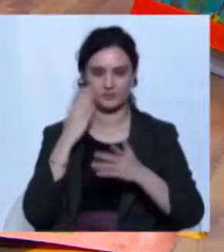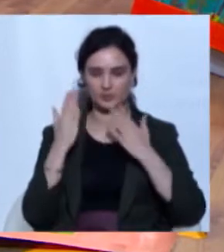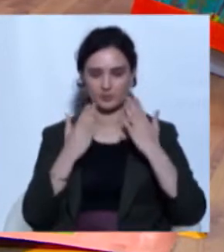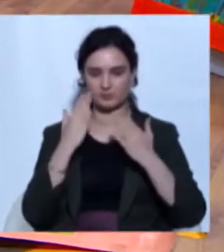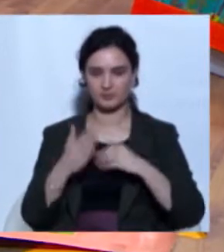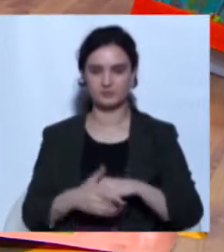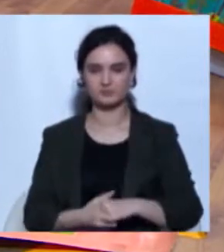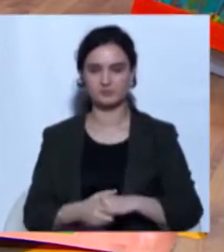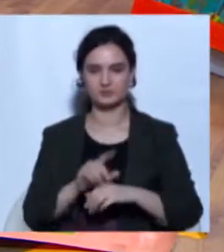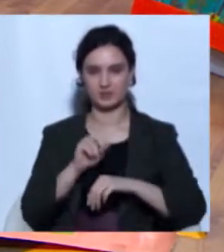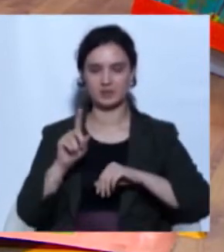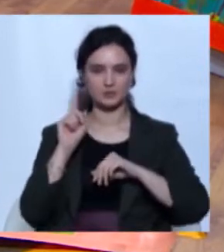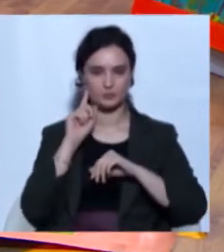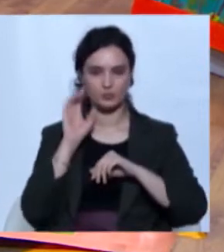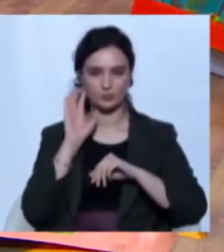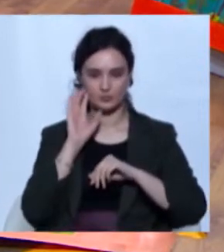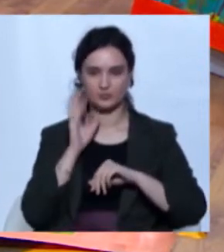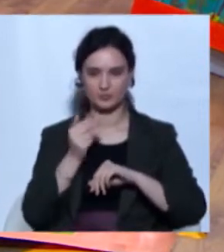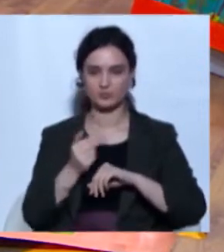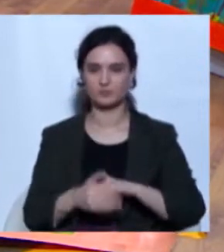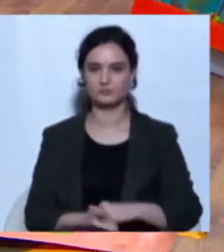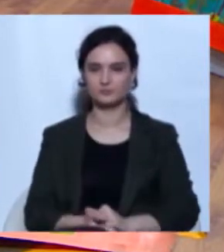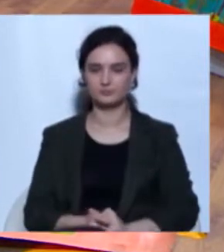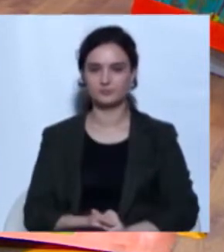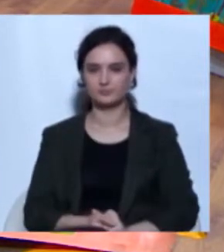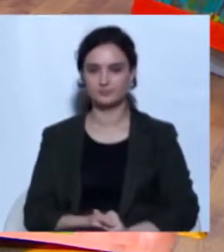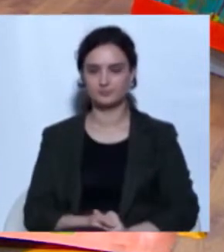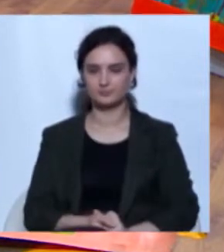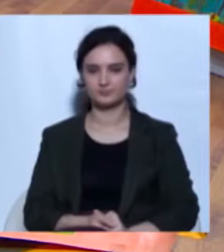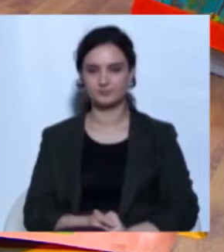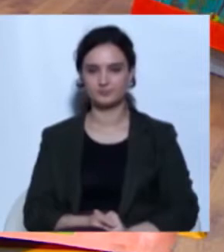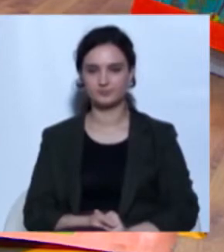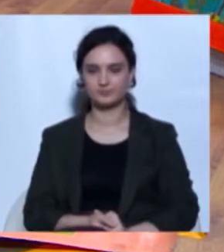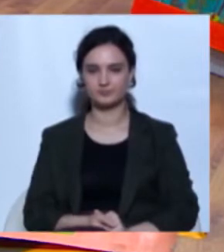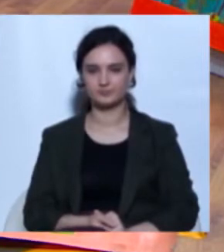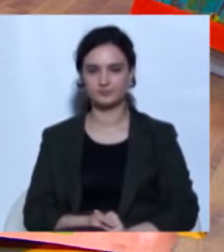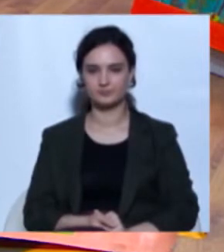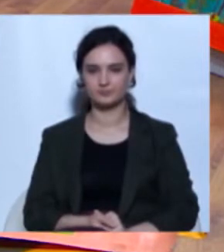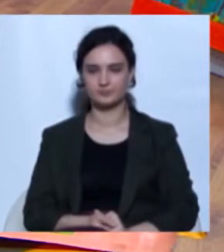გავერთობით რაღაცას ყური დაუკდოთ ხო აი ეს